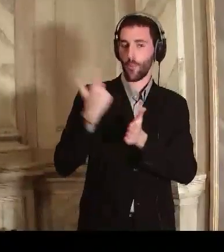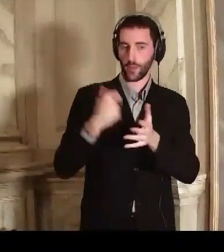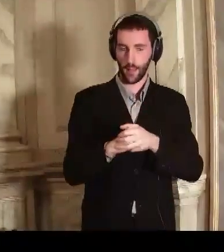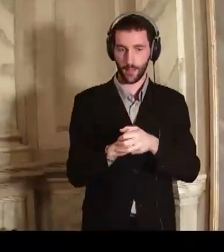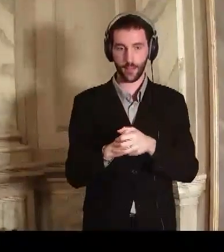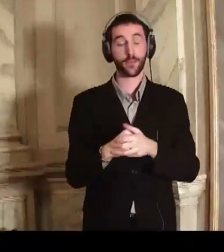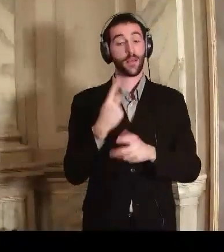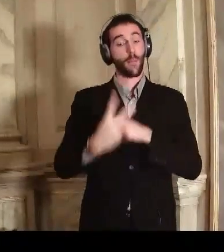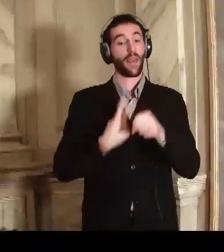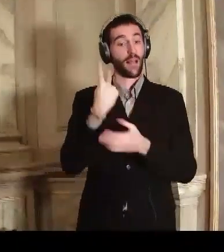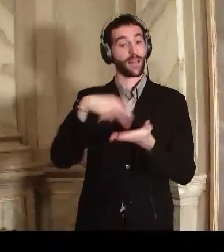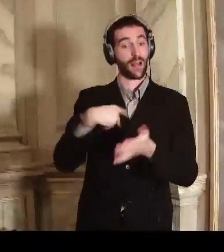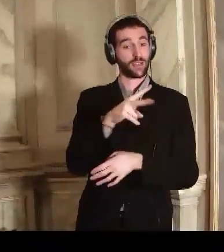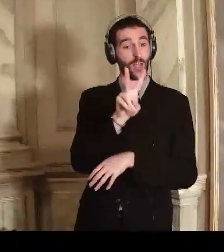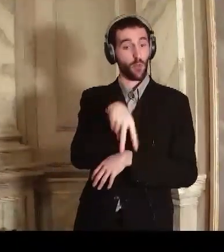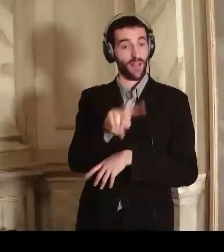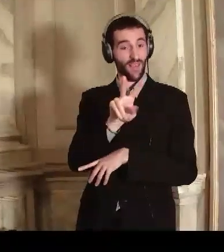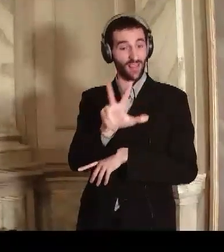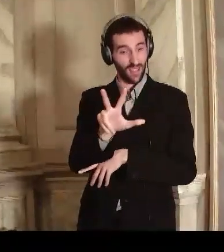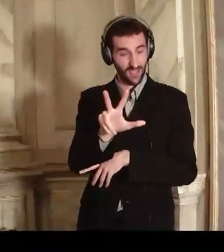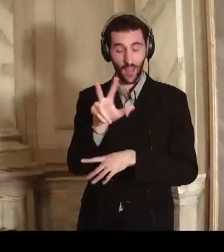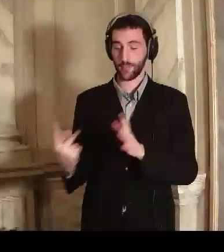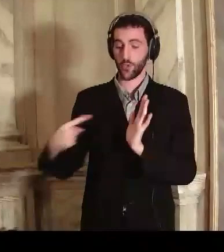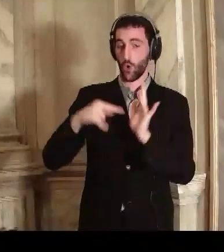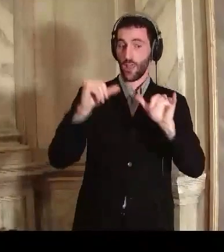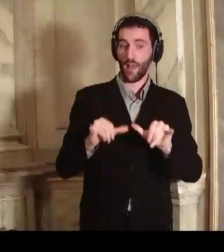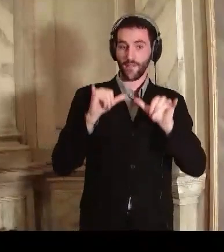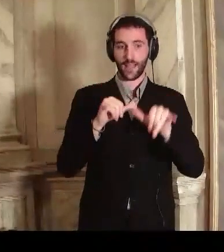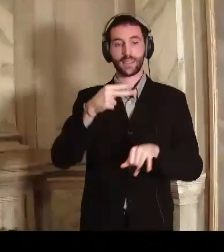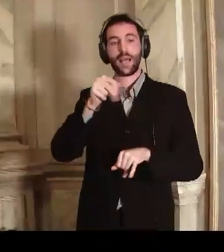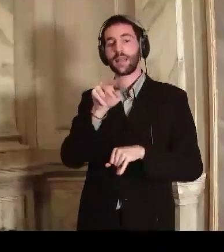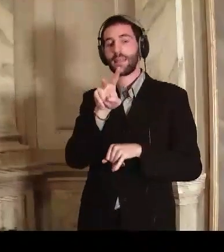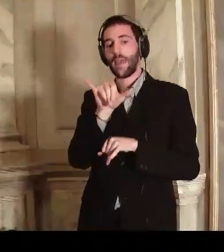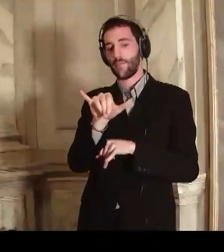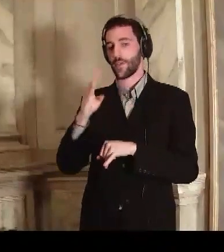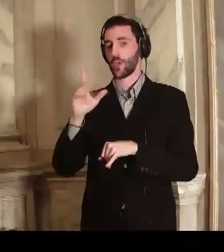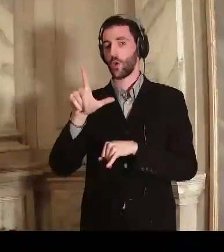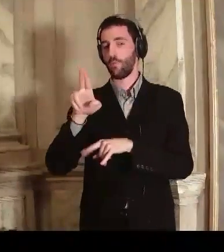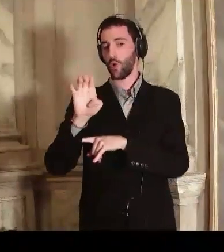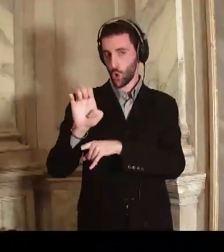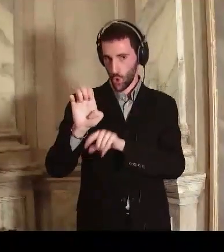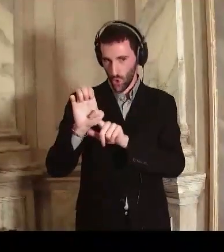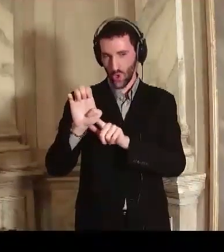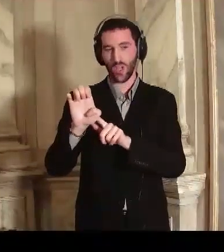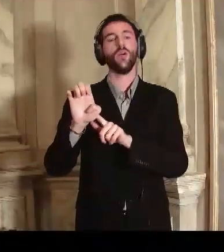Biennale Danza 2023, una tornerà a Venezia con l'inquietante Navy Blue, commissionata alla stessa Biennale, con musiche